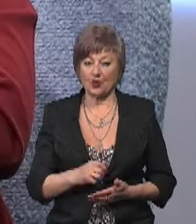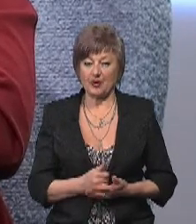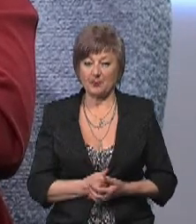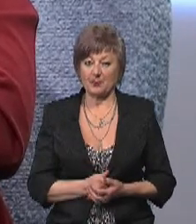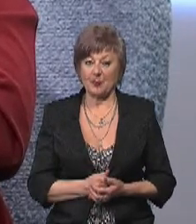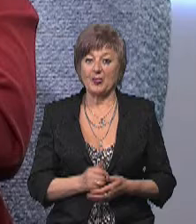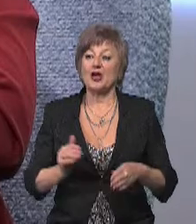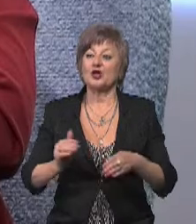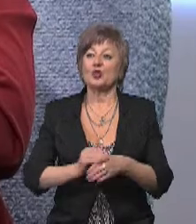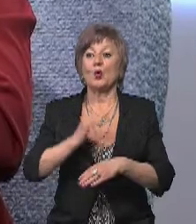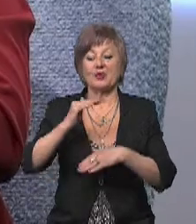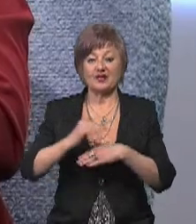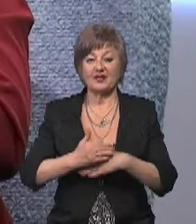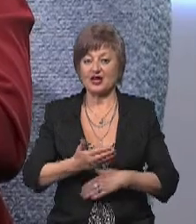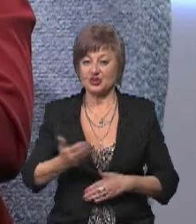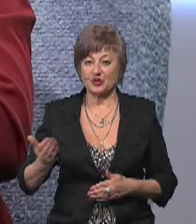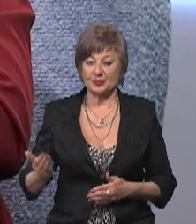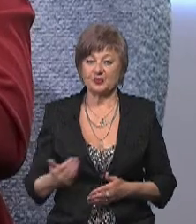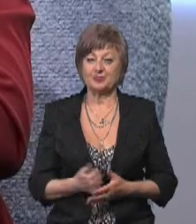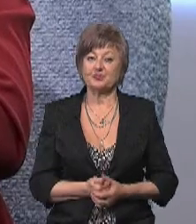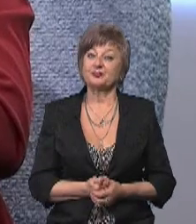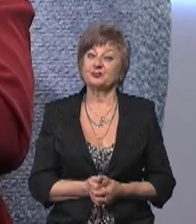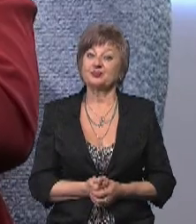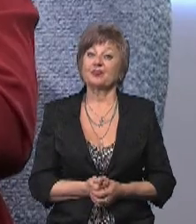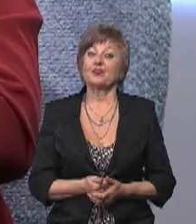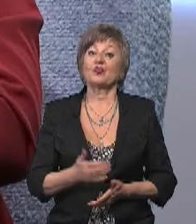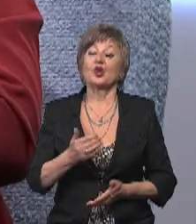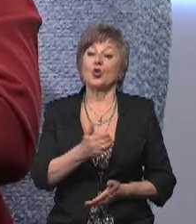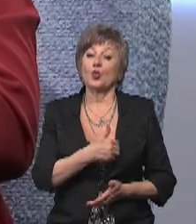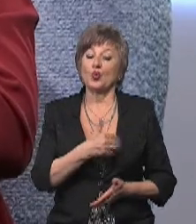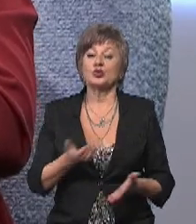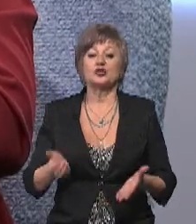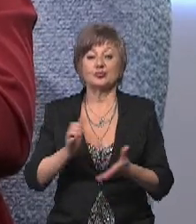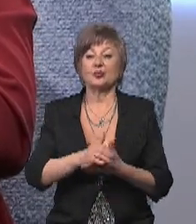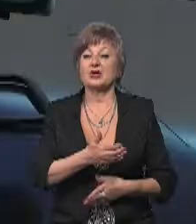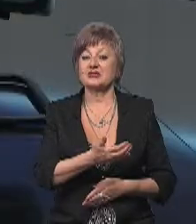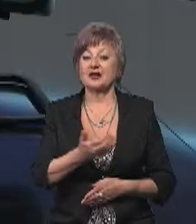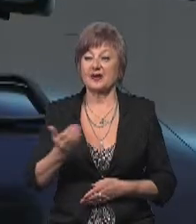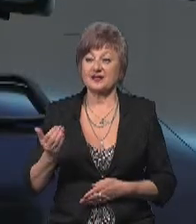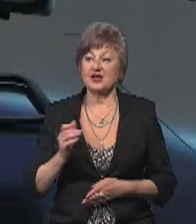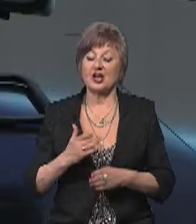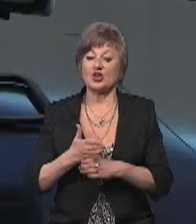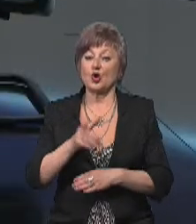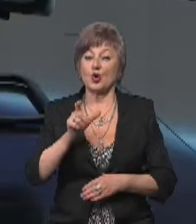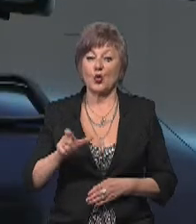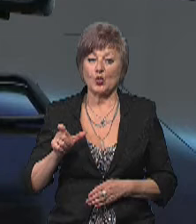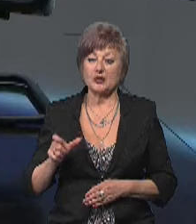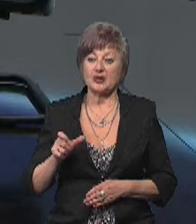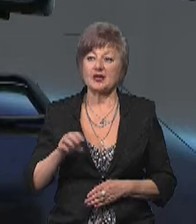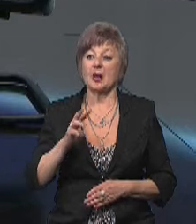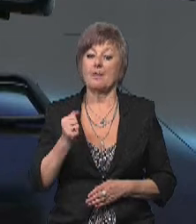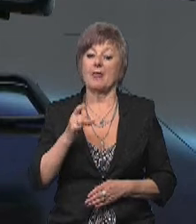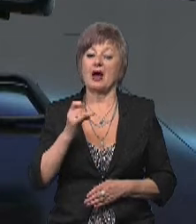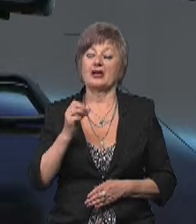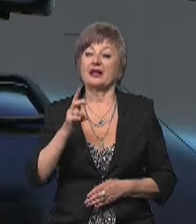Воротнікова. Добрий вечір. І я хочу привітати у нашій студії гостей. Це пані